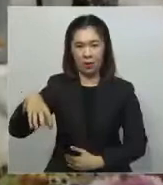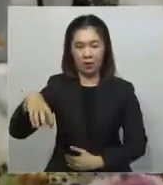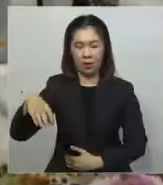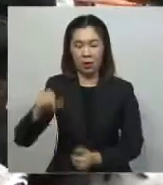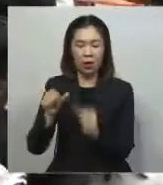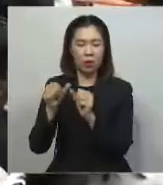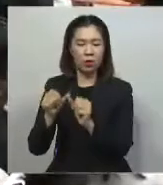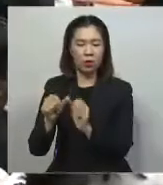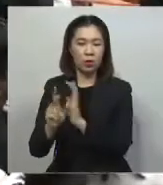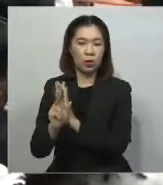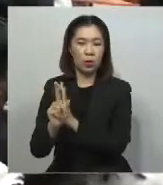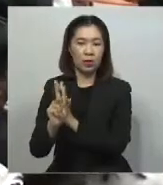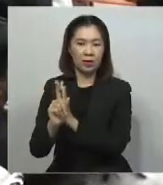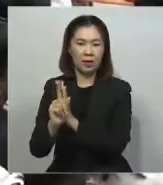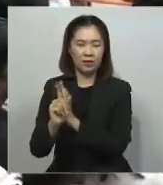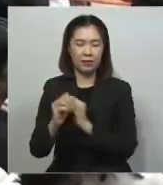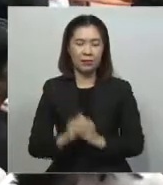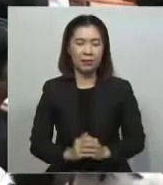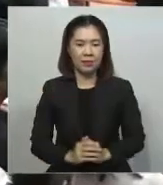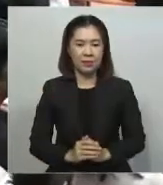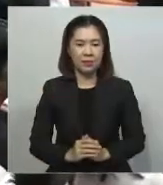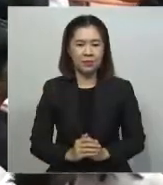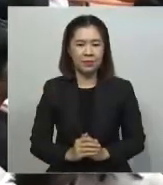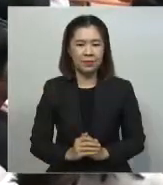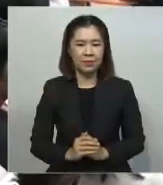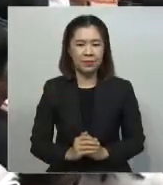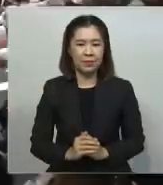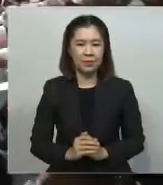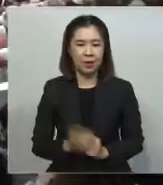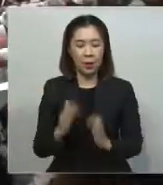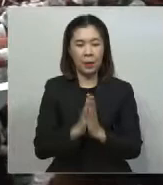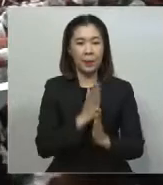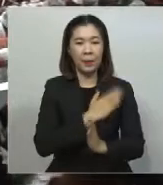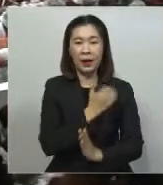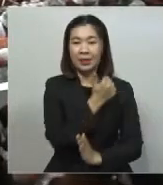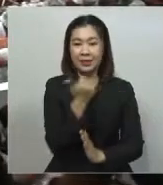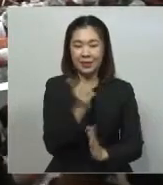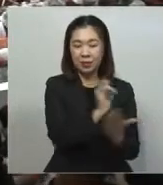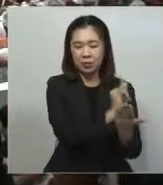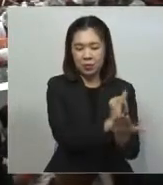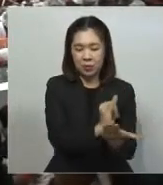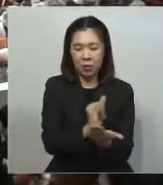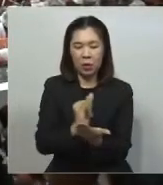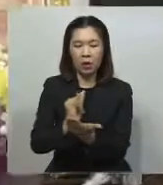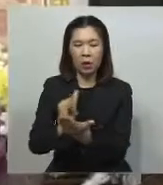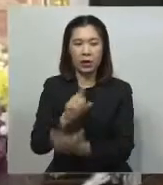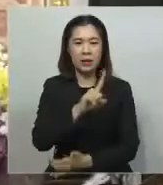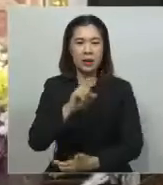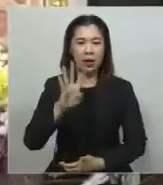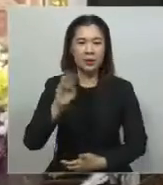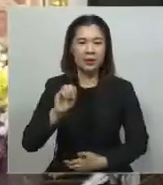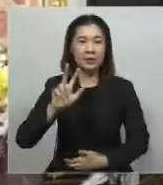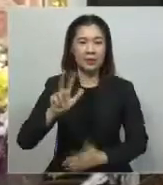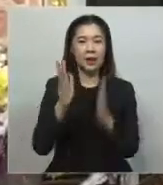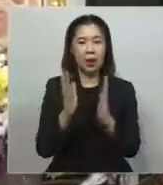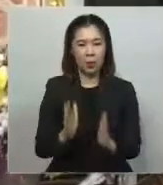มณฑลอีสานจังหวัดขอนแก่นและเคลื่อนร่างครูใหญ่ท่านอื่นจำนวน143ท่านไปยังชาปนสถานยัง